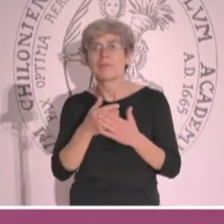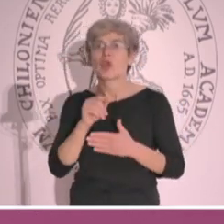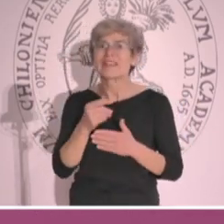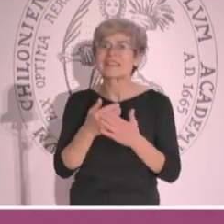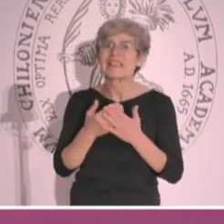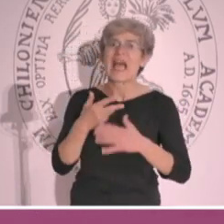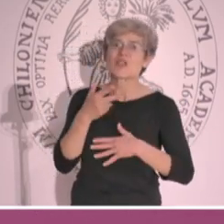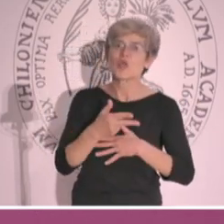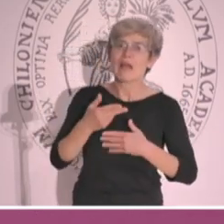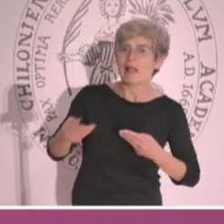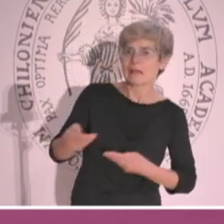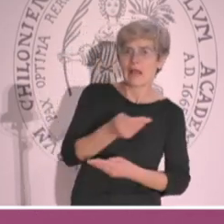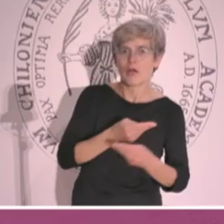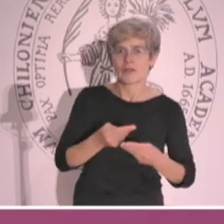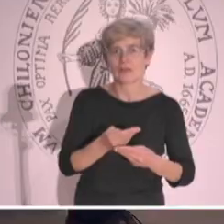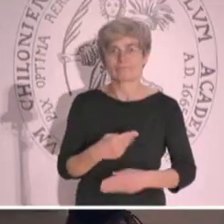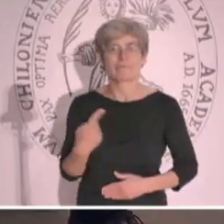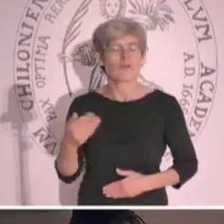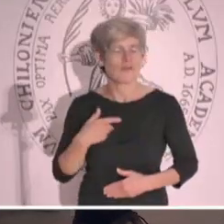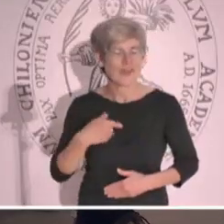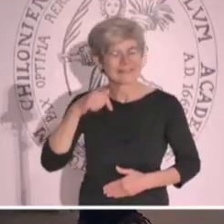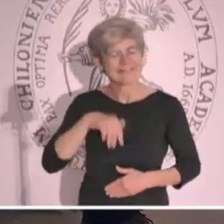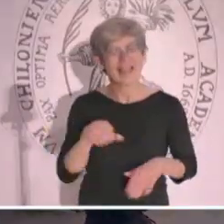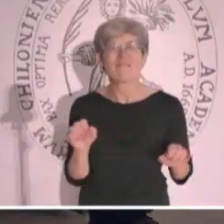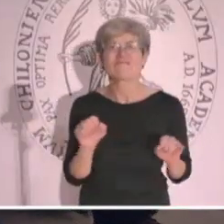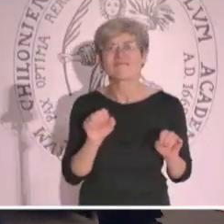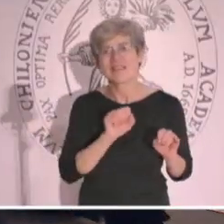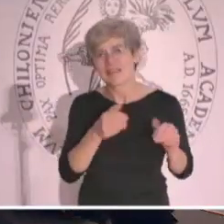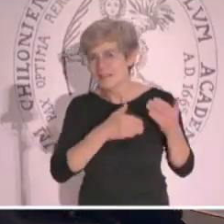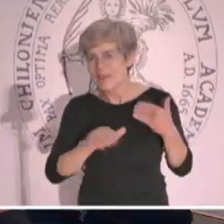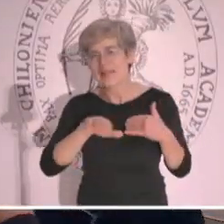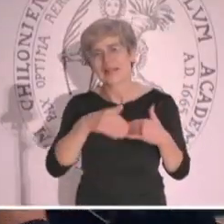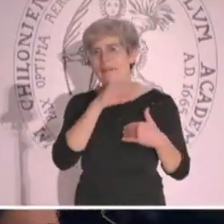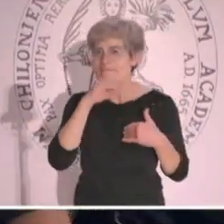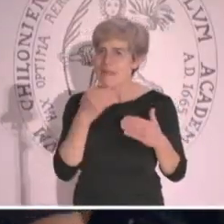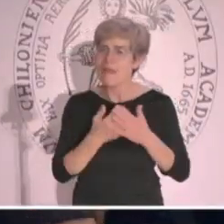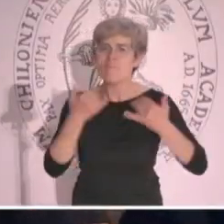wir in diesem Wintersemester wieder sehr viel Präsenzlehre haben werden.